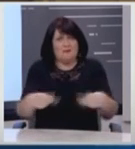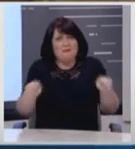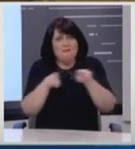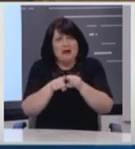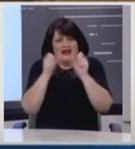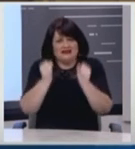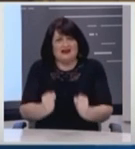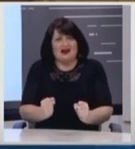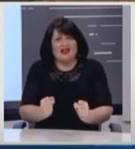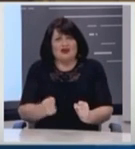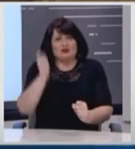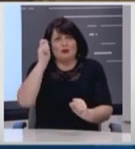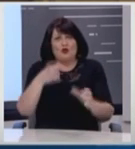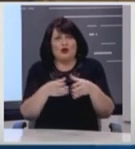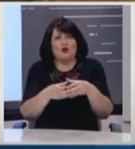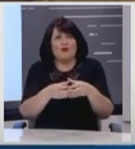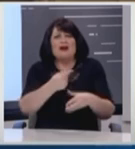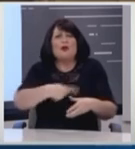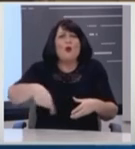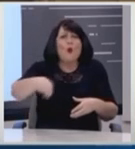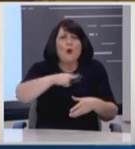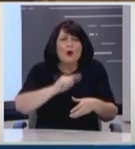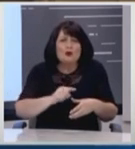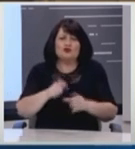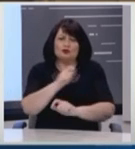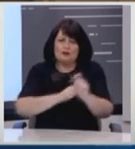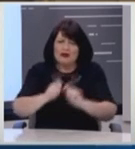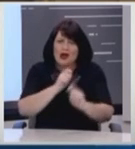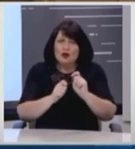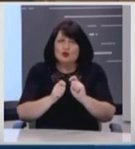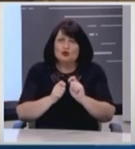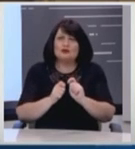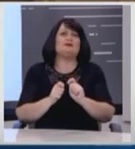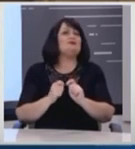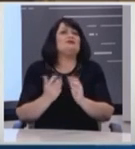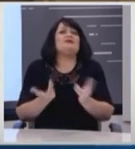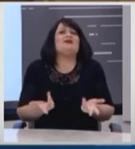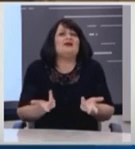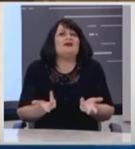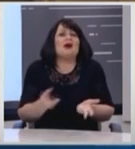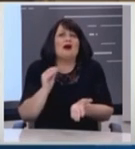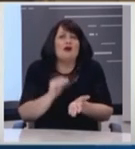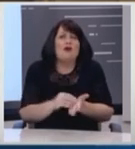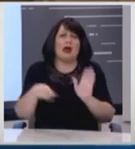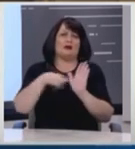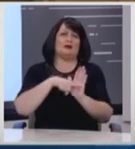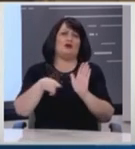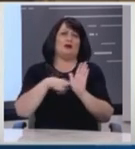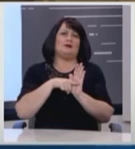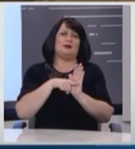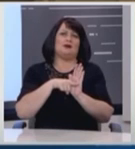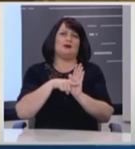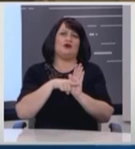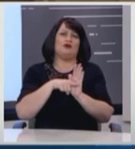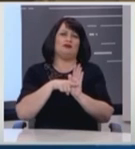ομοτράπεζο κόμμα με όλους αυτούς που διαμορφώνουν σήμερα ένα ακόμα πιο αρνητικό σε